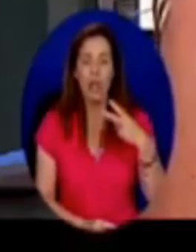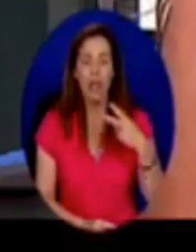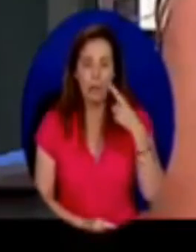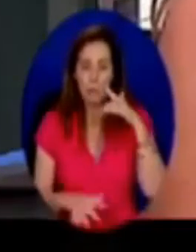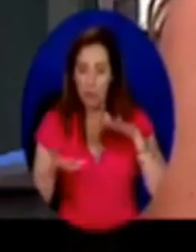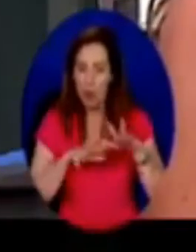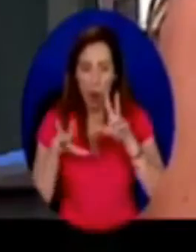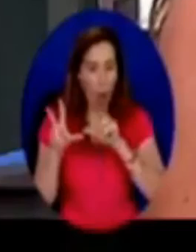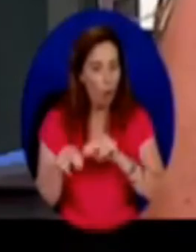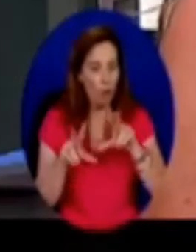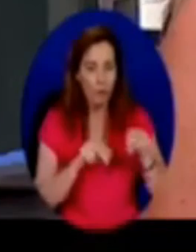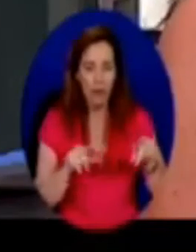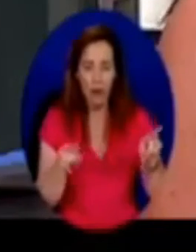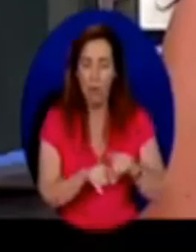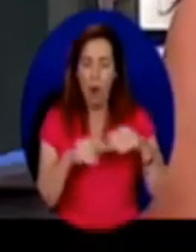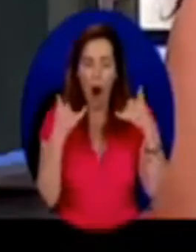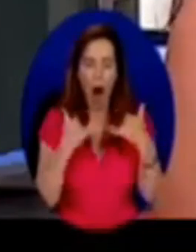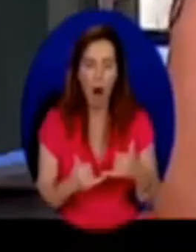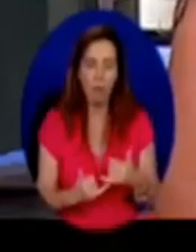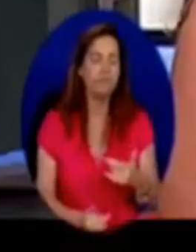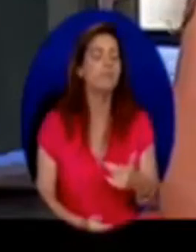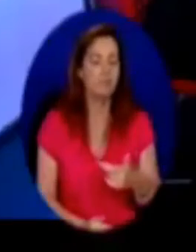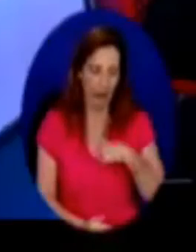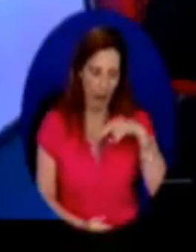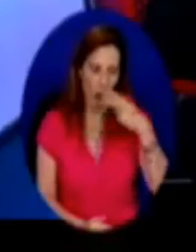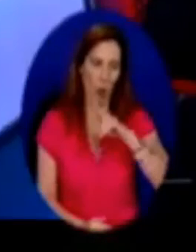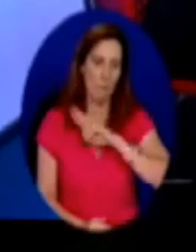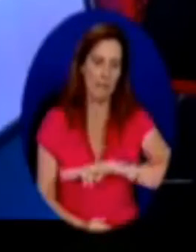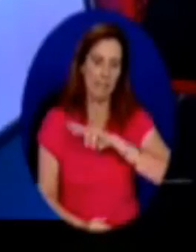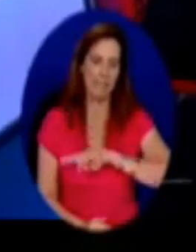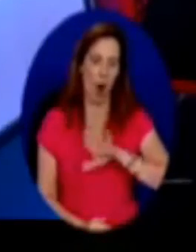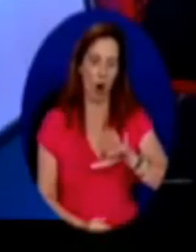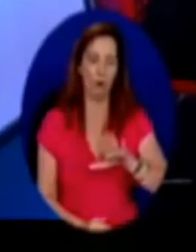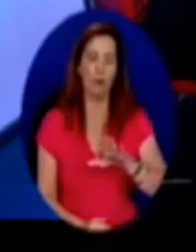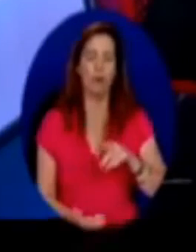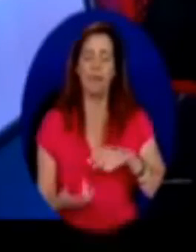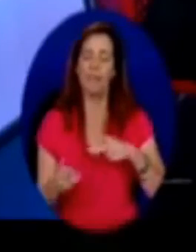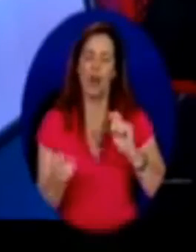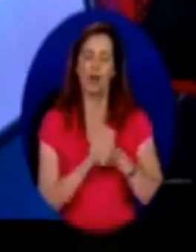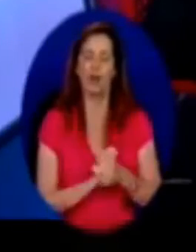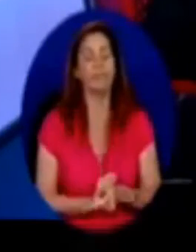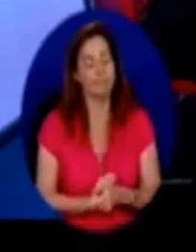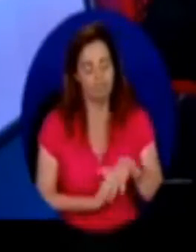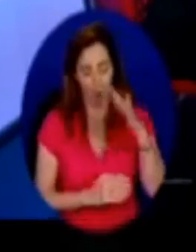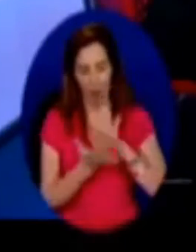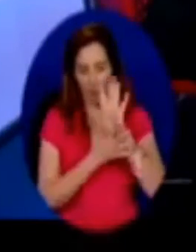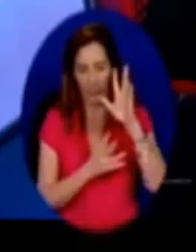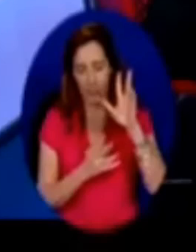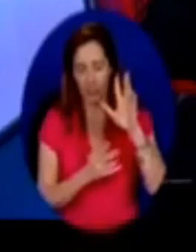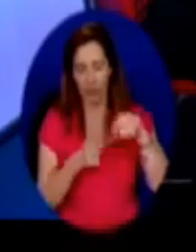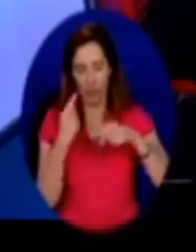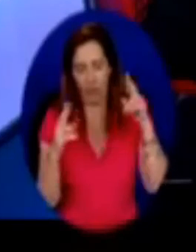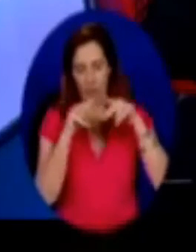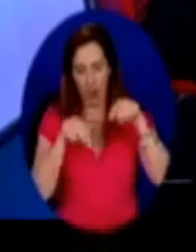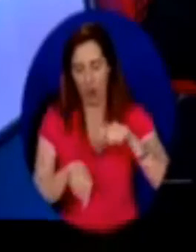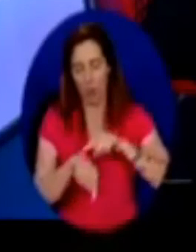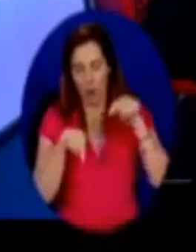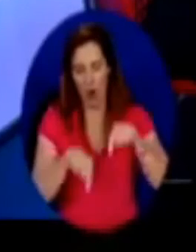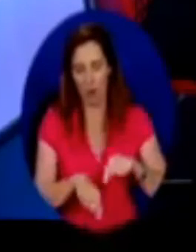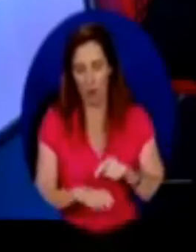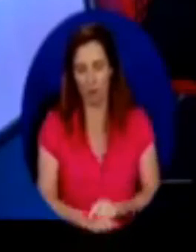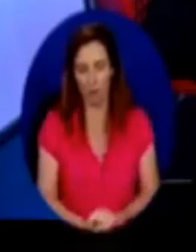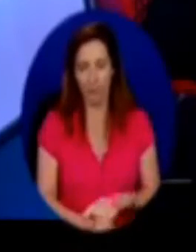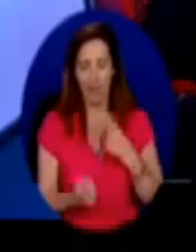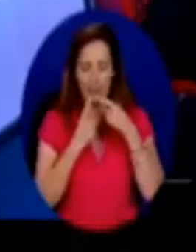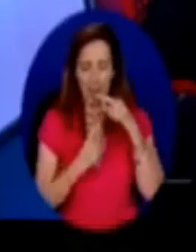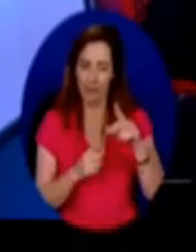שיהיה דומה למשטר היום צרות אנחנו נהייה בצרות וזה יהיה בלתי יפה קבענו עוד 15 שנה כאן בשעה הזו ביום הזה ובשעה הזו